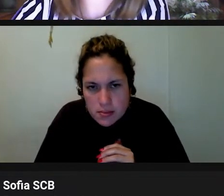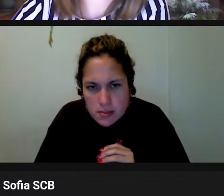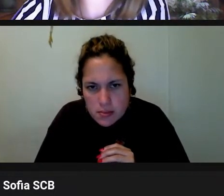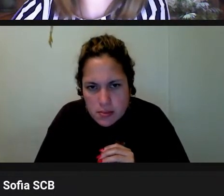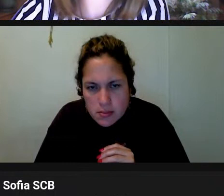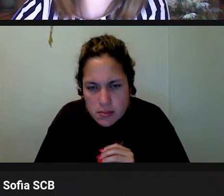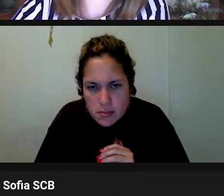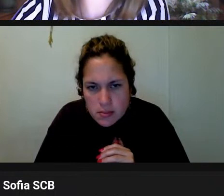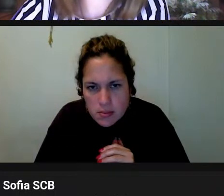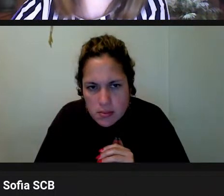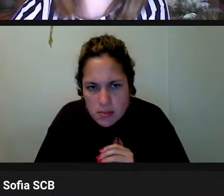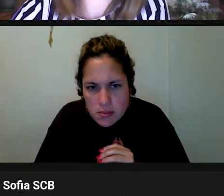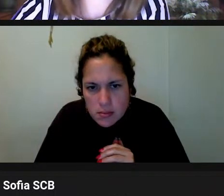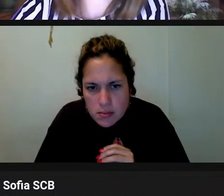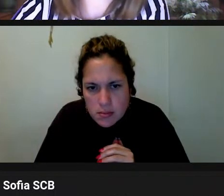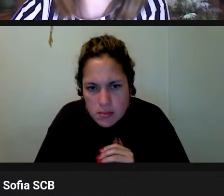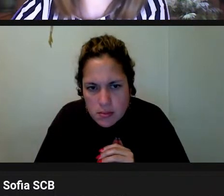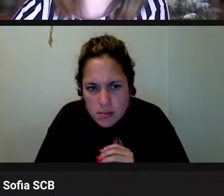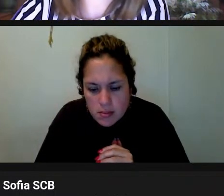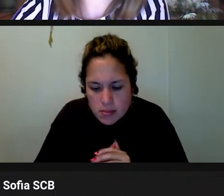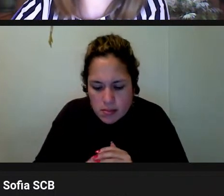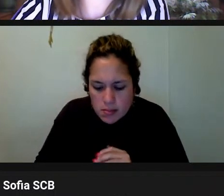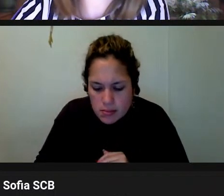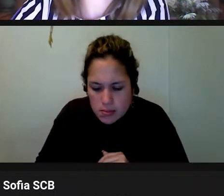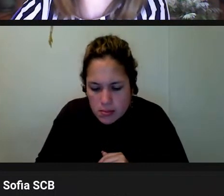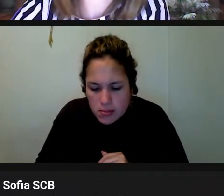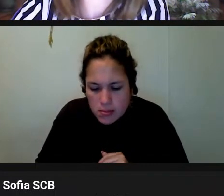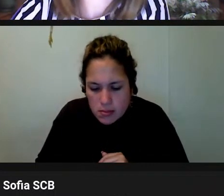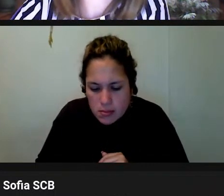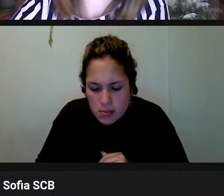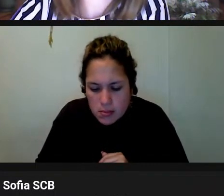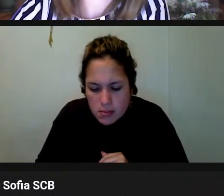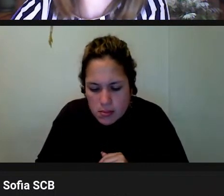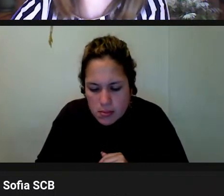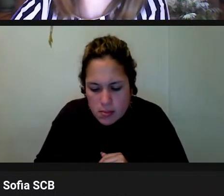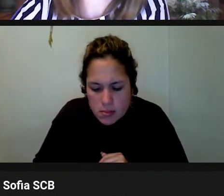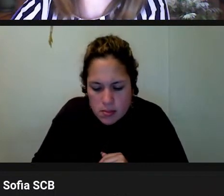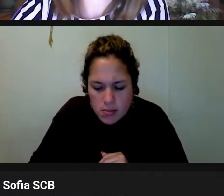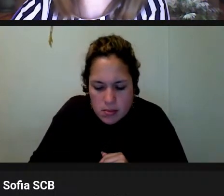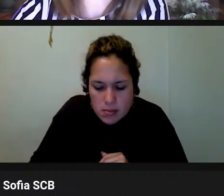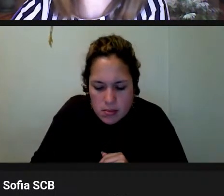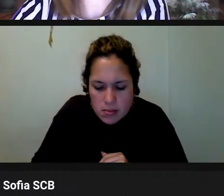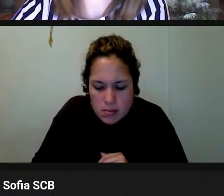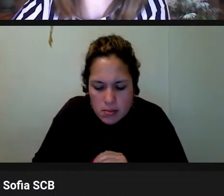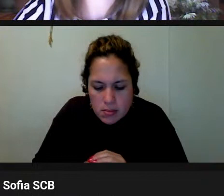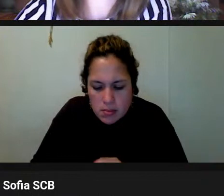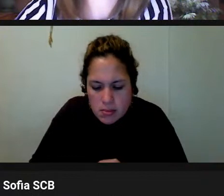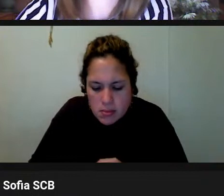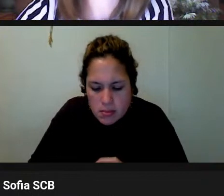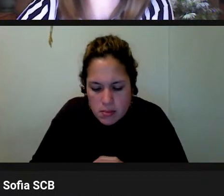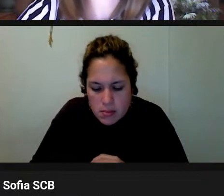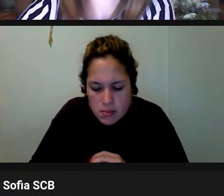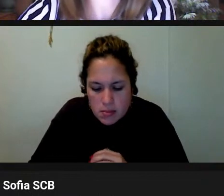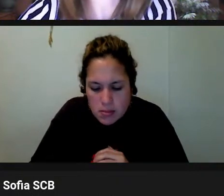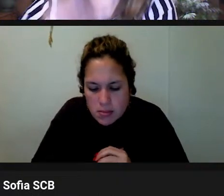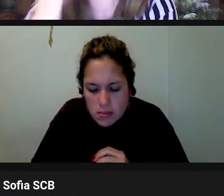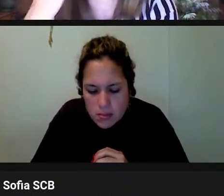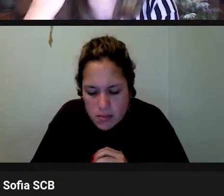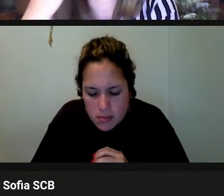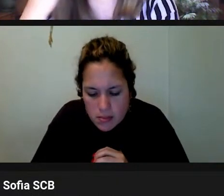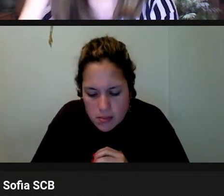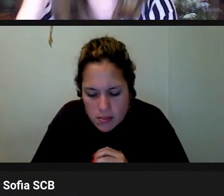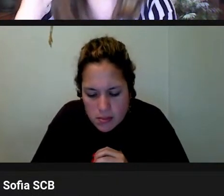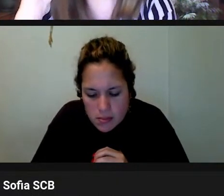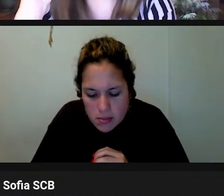nam się to nazwisko nie deklinuje i jakby przyzwyczajamy się do tego, że ono tak wygląda. Tak mi się wydaje. Profesora Alicja diz